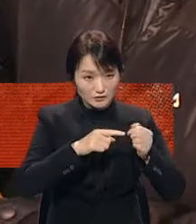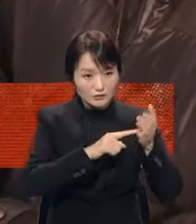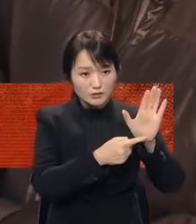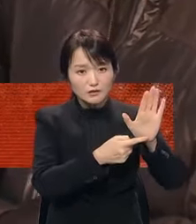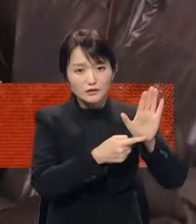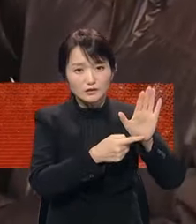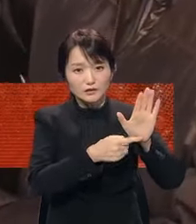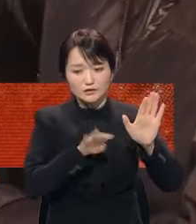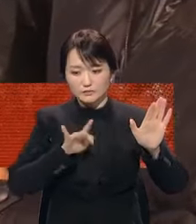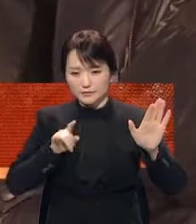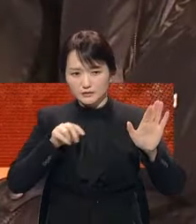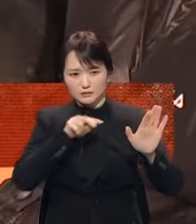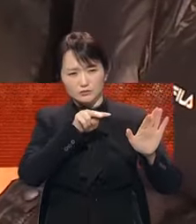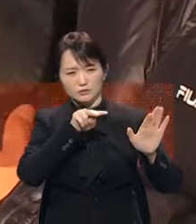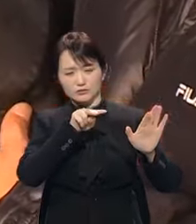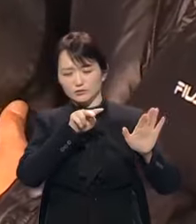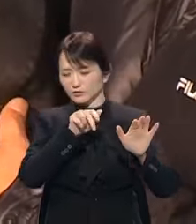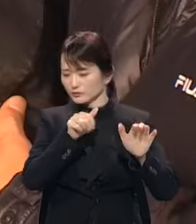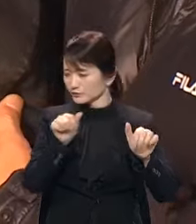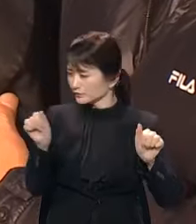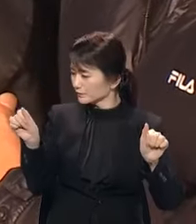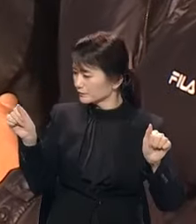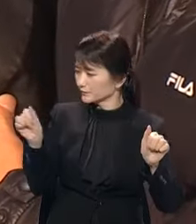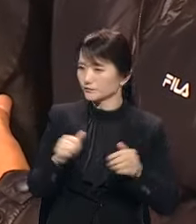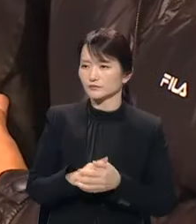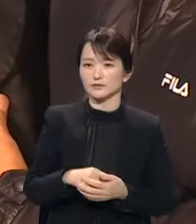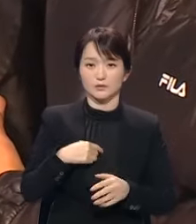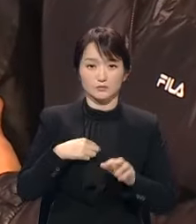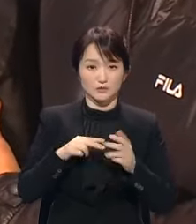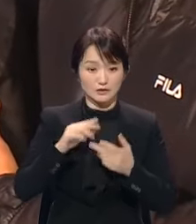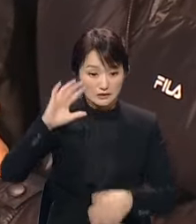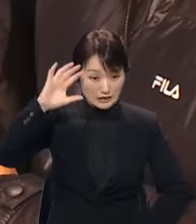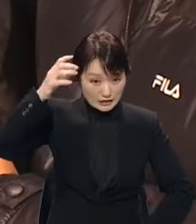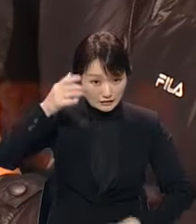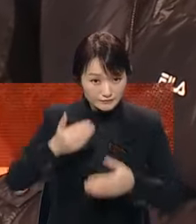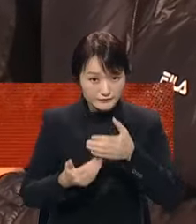돌릴 정도로 처참한 상황이었다고 합니다. 이게 본인은 우발적 살인이라든가 뭐